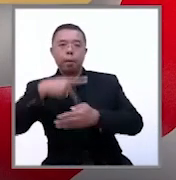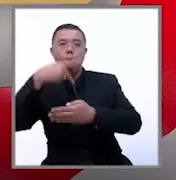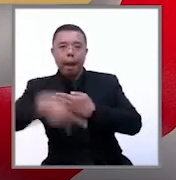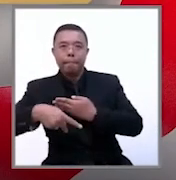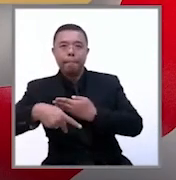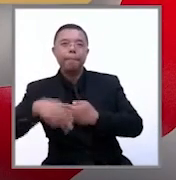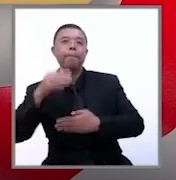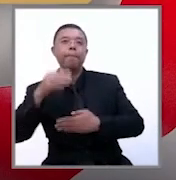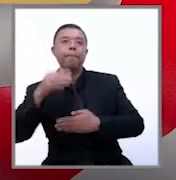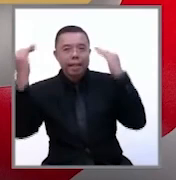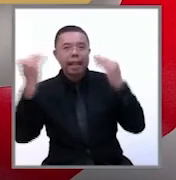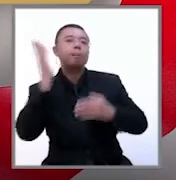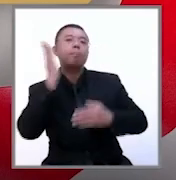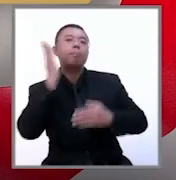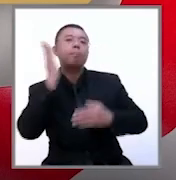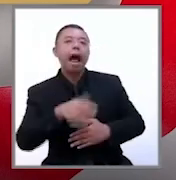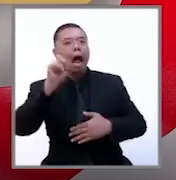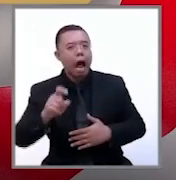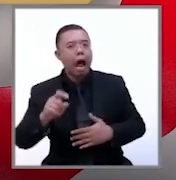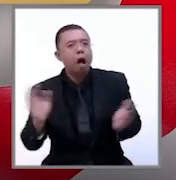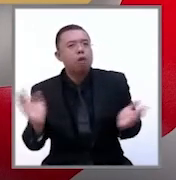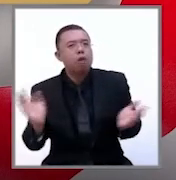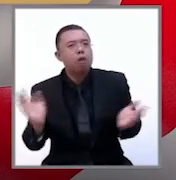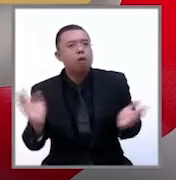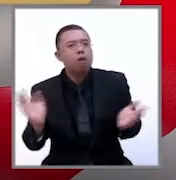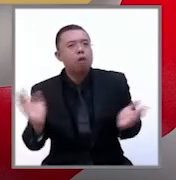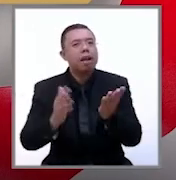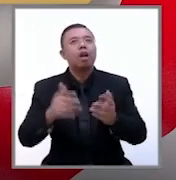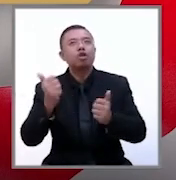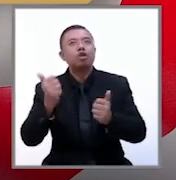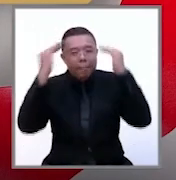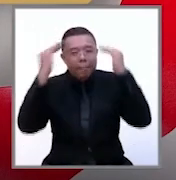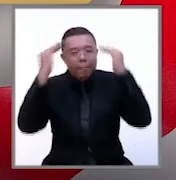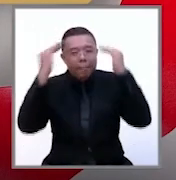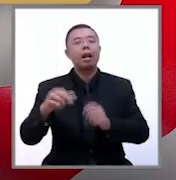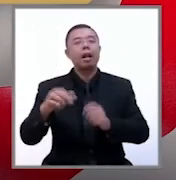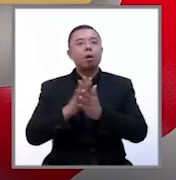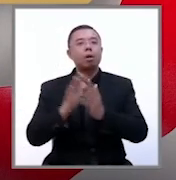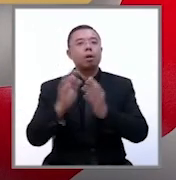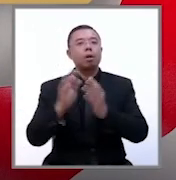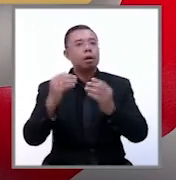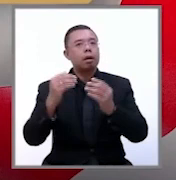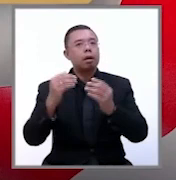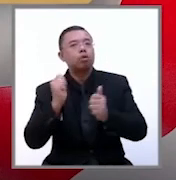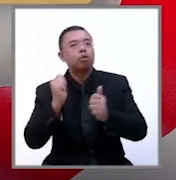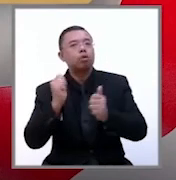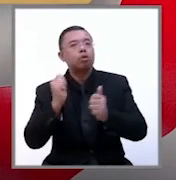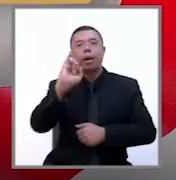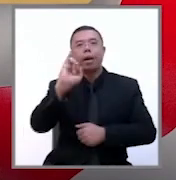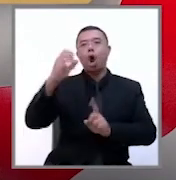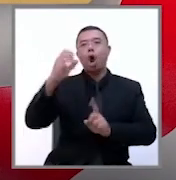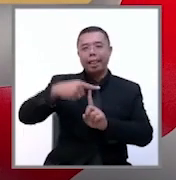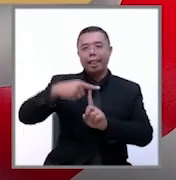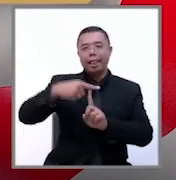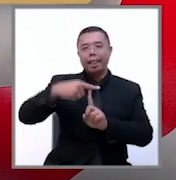milenial ya Kita juga harus mengedepankan Smart farming kita pakai iot untuk mengecek kesuburan tanah pH